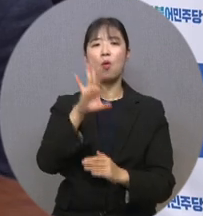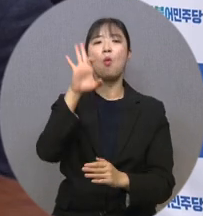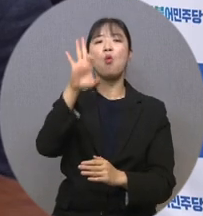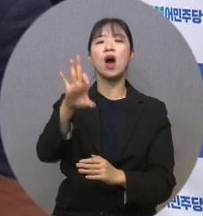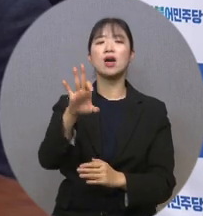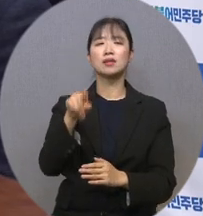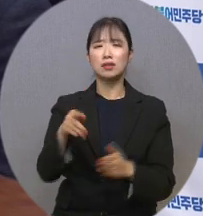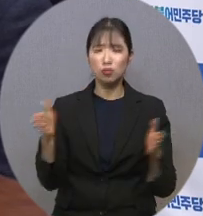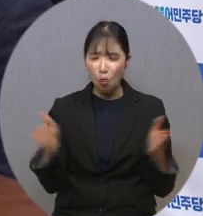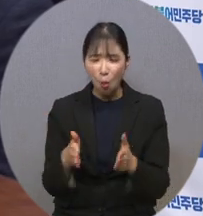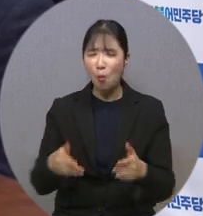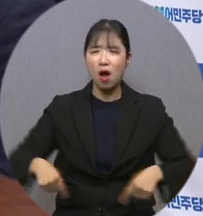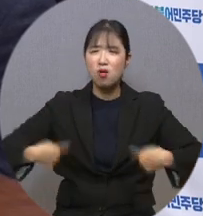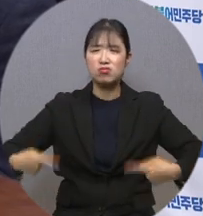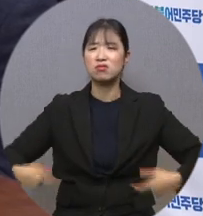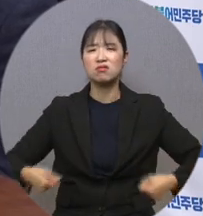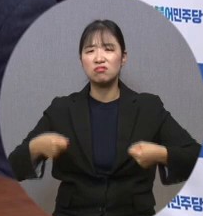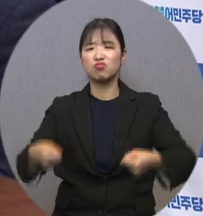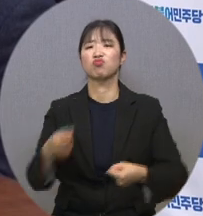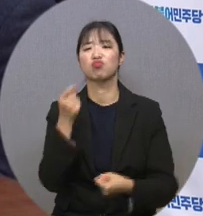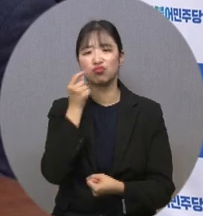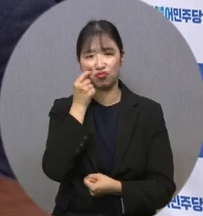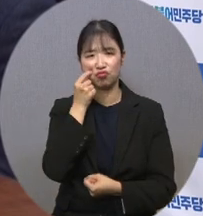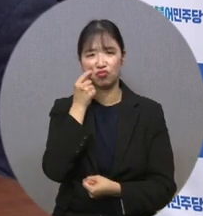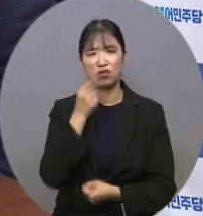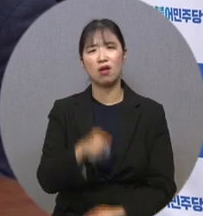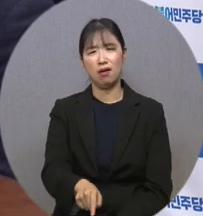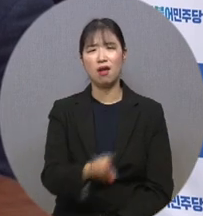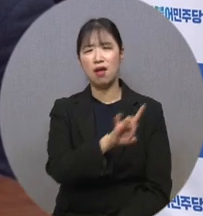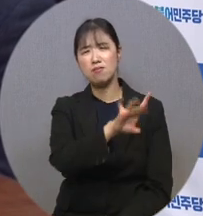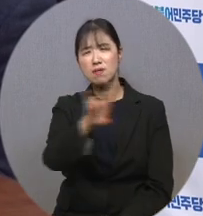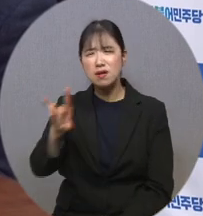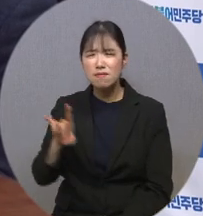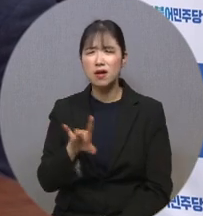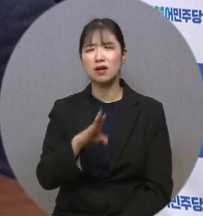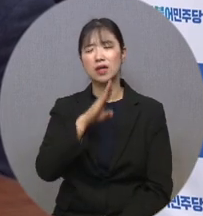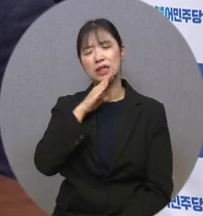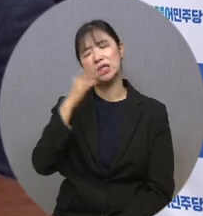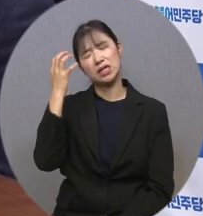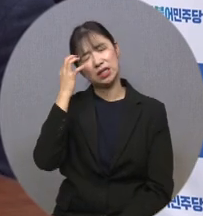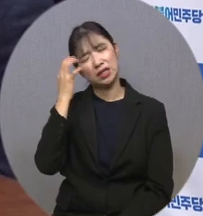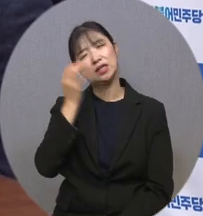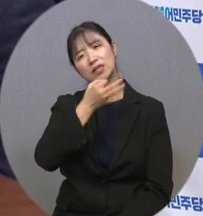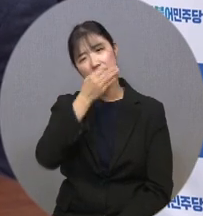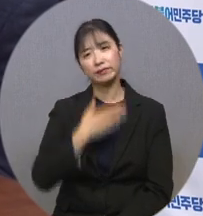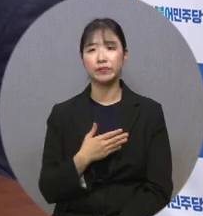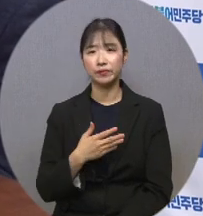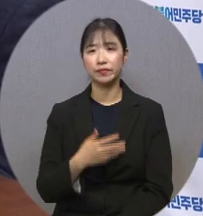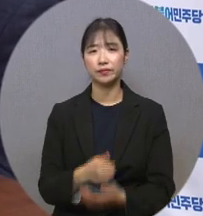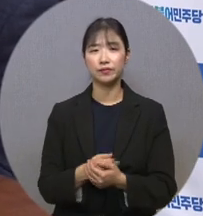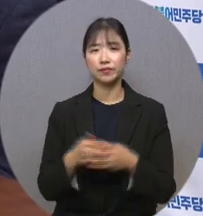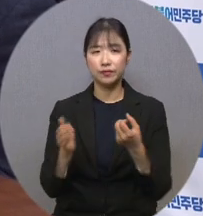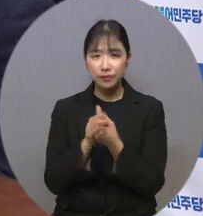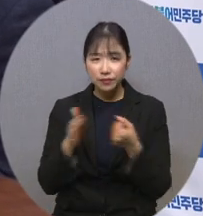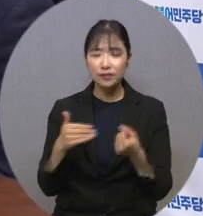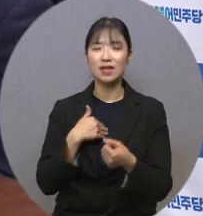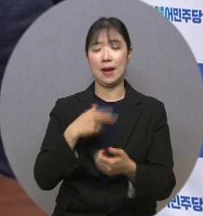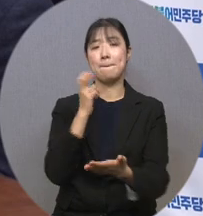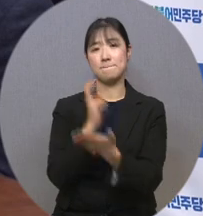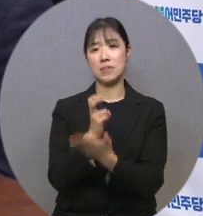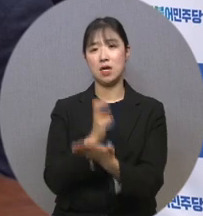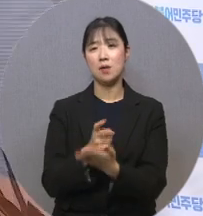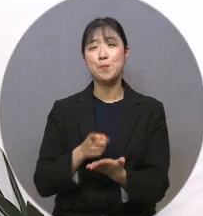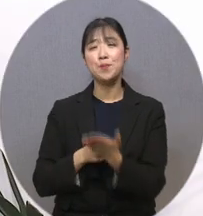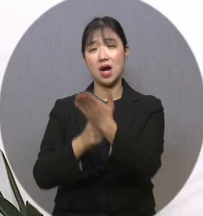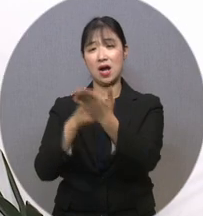경우는 공간이 좁다든가 이런 것들은 각각이 겪는 그 고통이고 고충이죠. 그래서 제가 이제 법안을 발의한